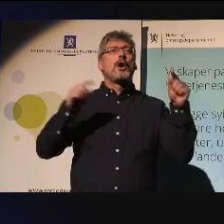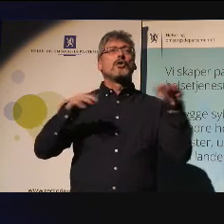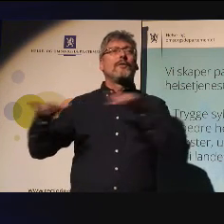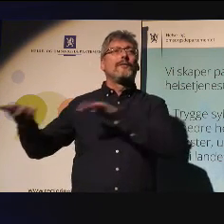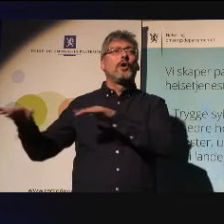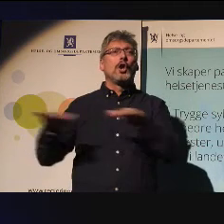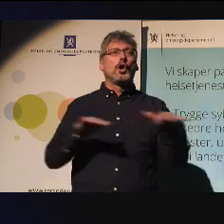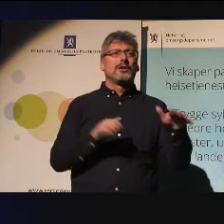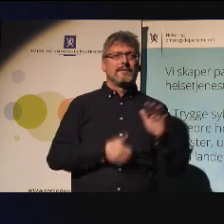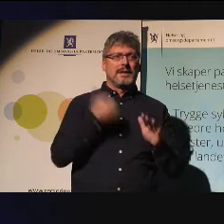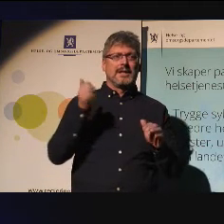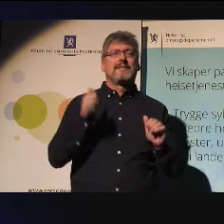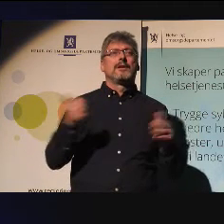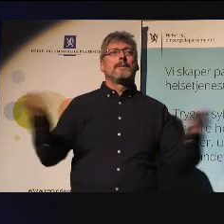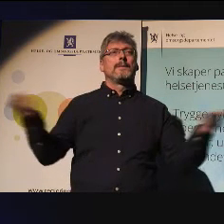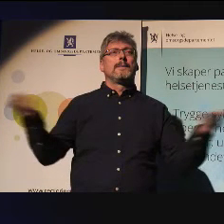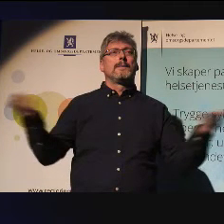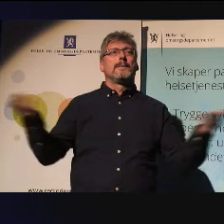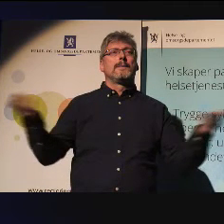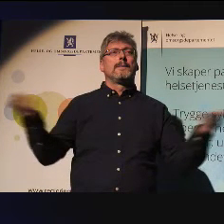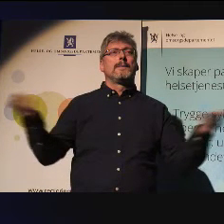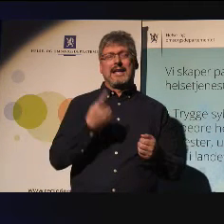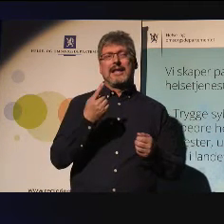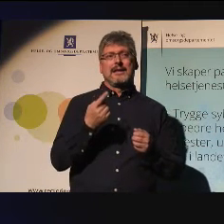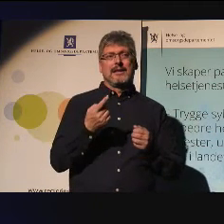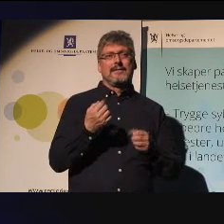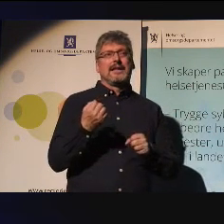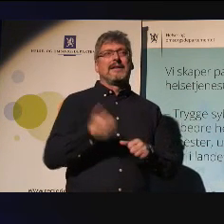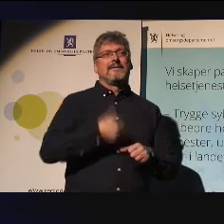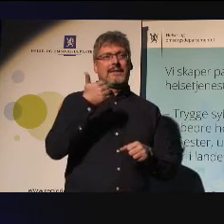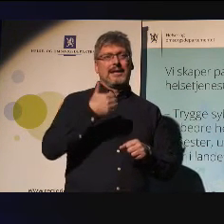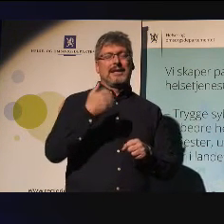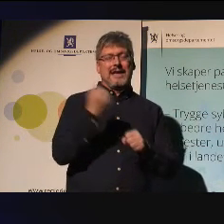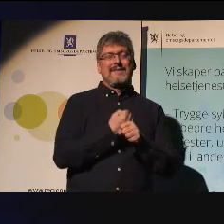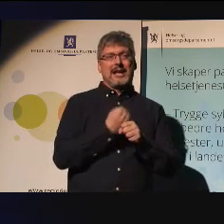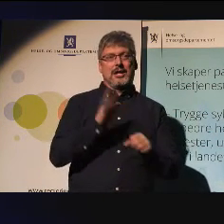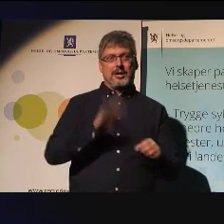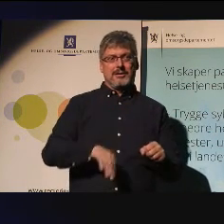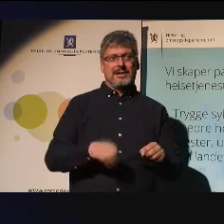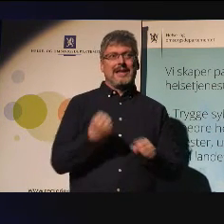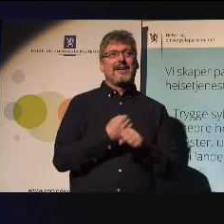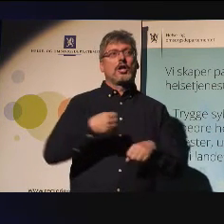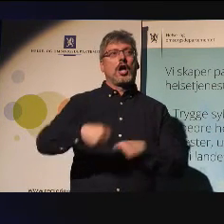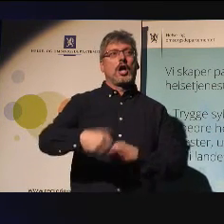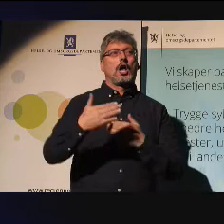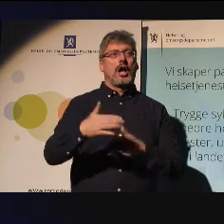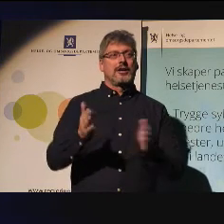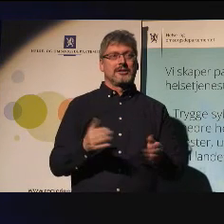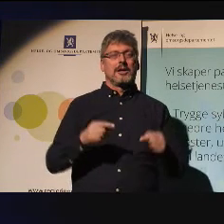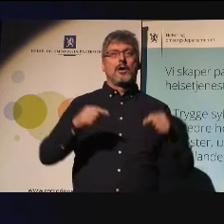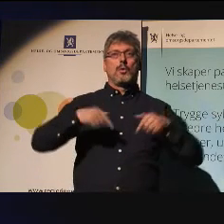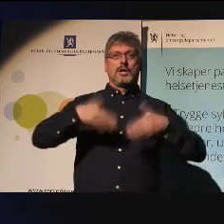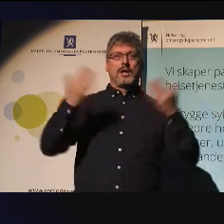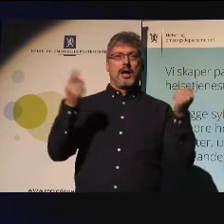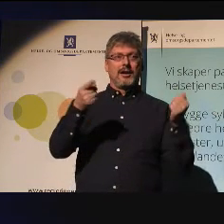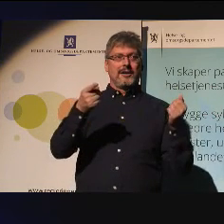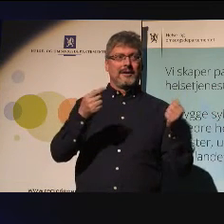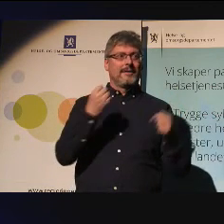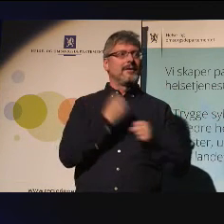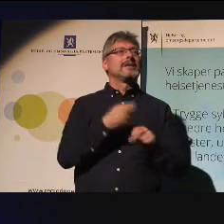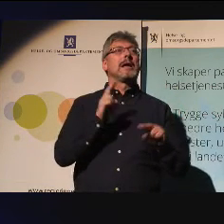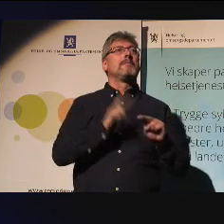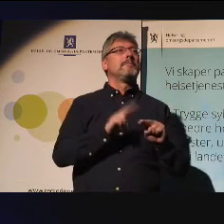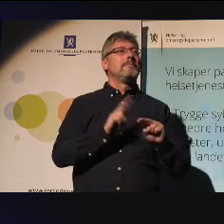IKT er et av de viktige verktøyene i verktøykassen vår. Og dagen i dag er faktisk en